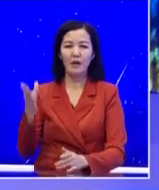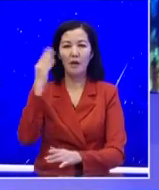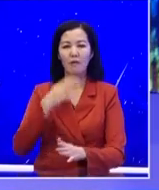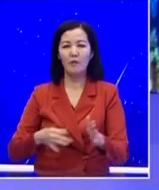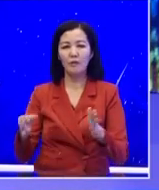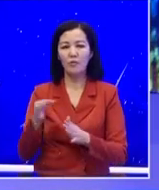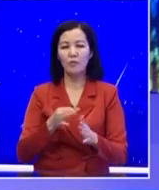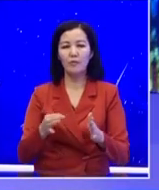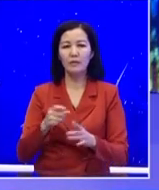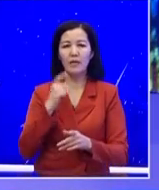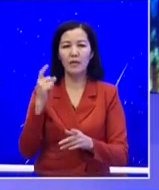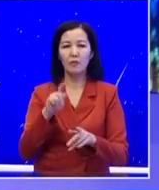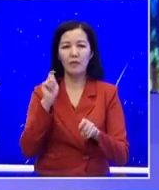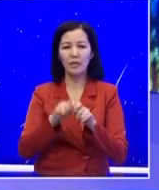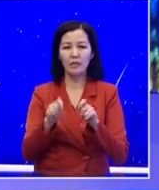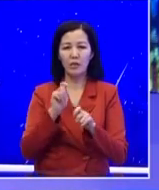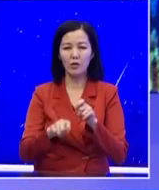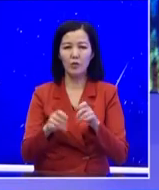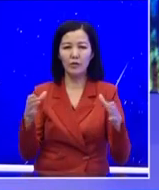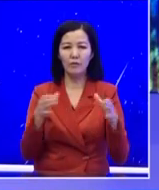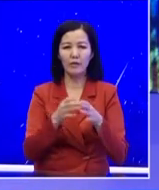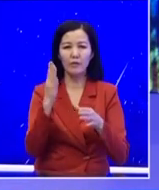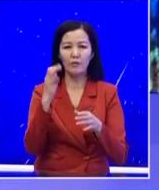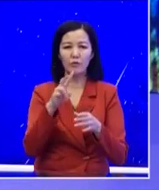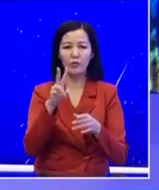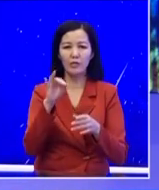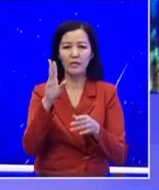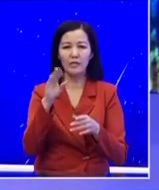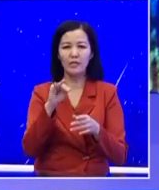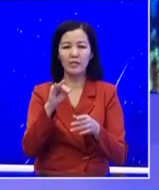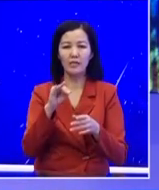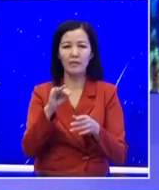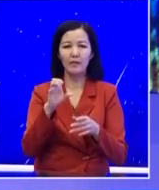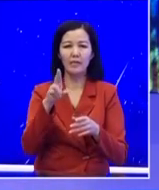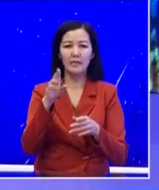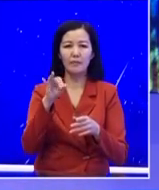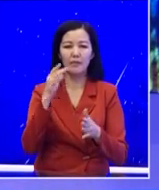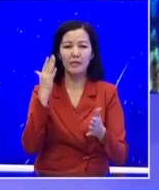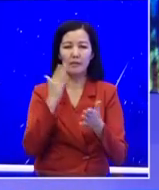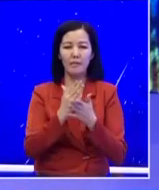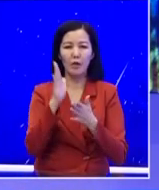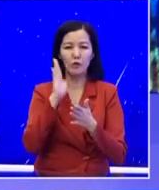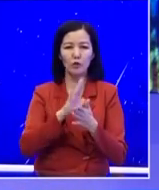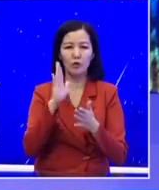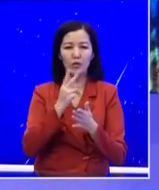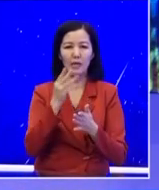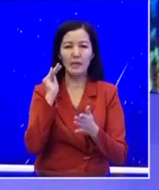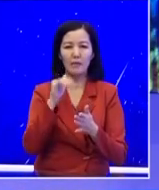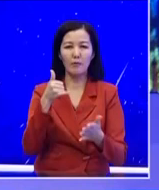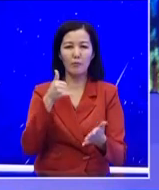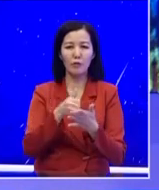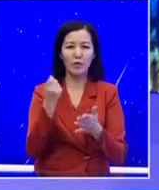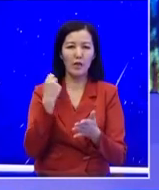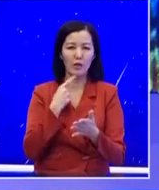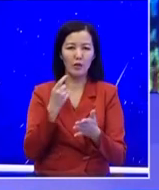Облыстық экономикалық тергеу департаменті 400 литрден астам құрамында спирті бар сұйықтық және 2000 бөтелке